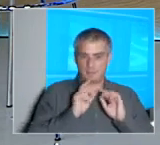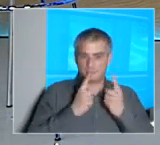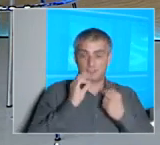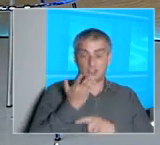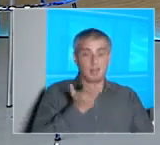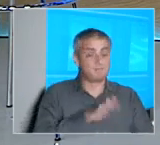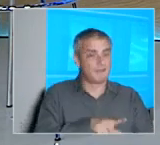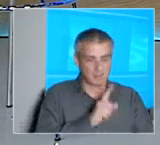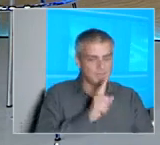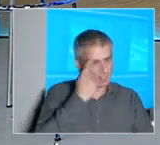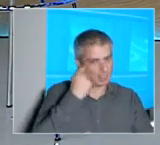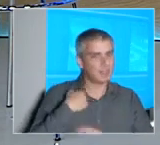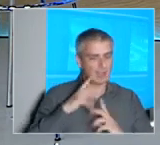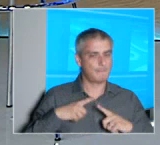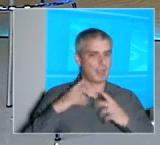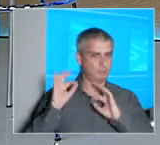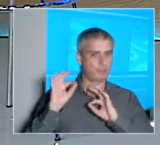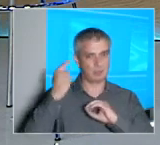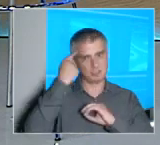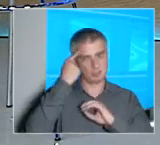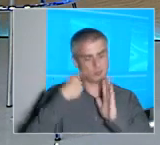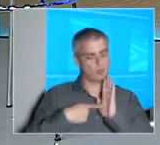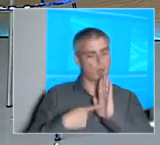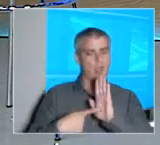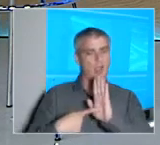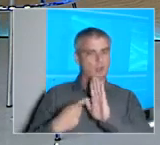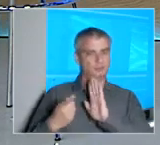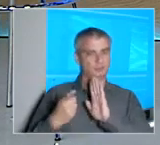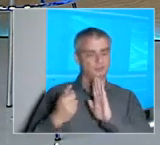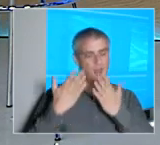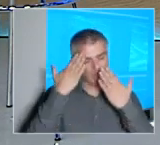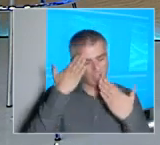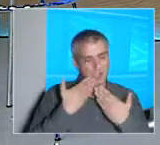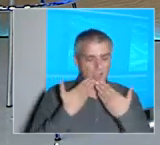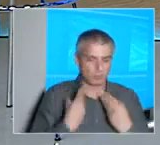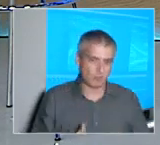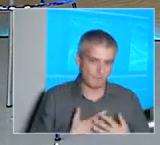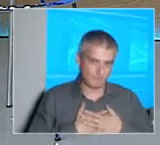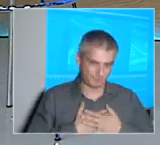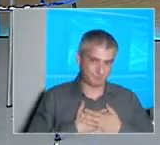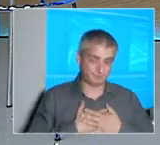של מוות, אבל לדעתי גם בחייה ידעו להראות לה את את הכרת הטוב הזו.